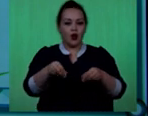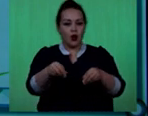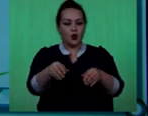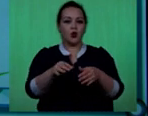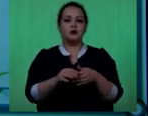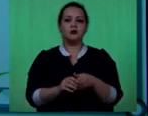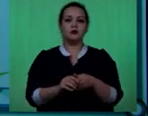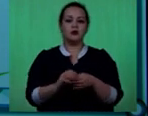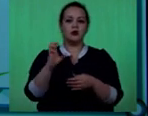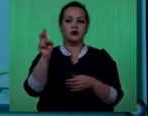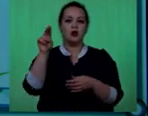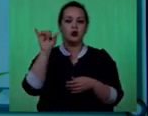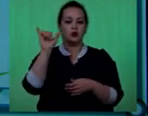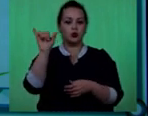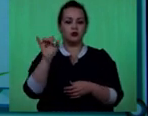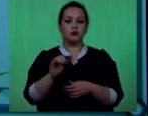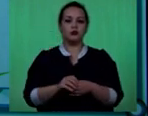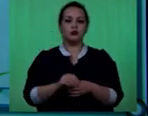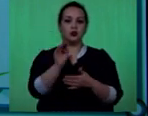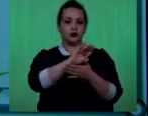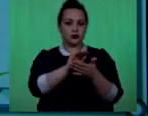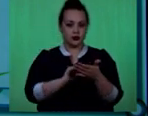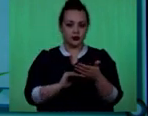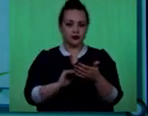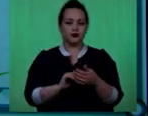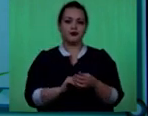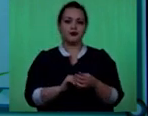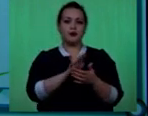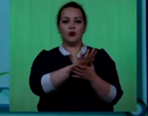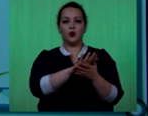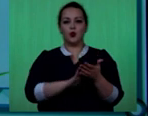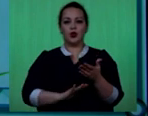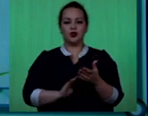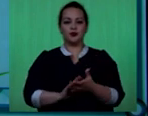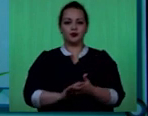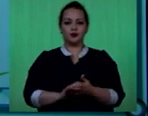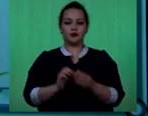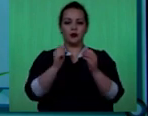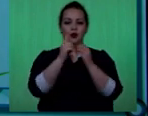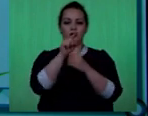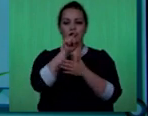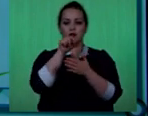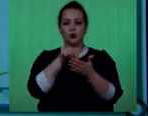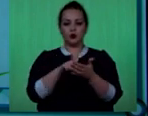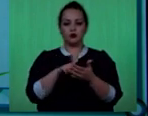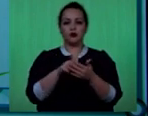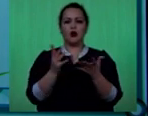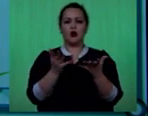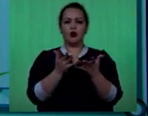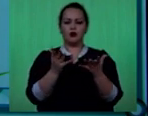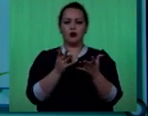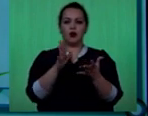траншеях записали мы продолжаем одиннадцатый вопрос какие